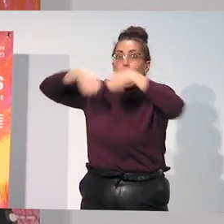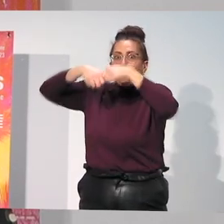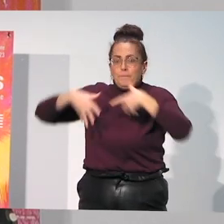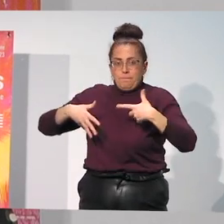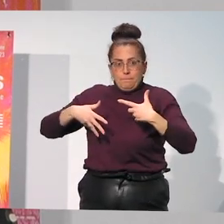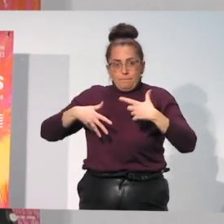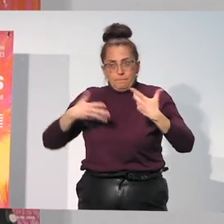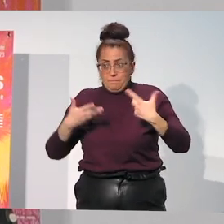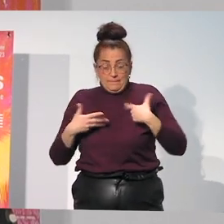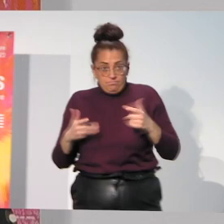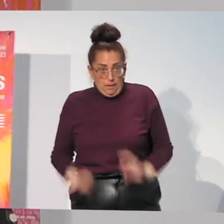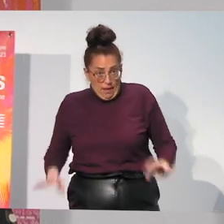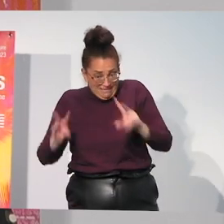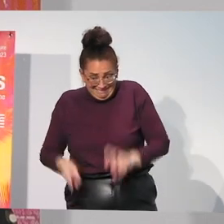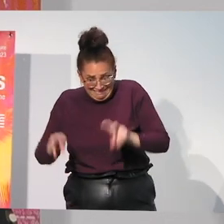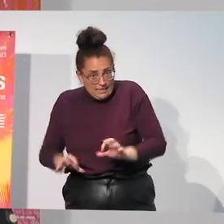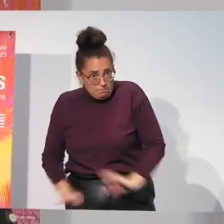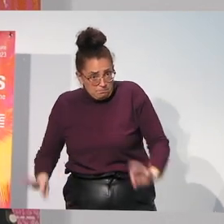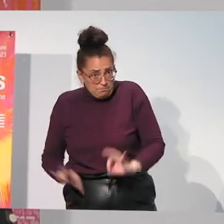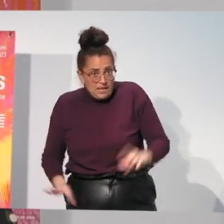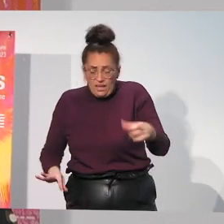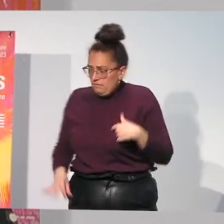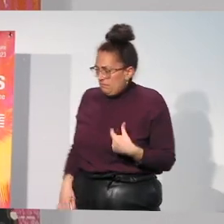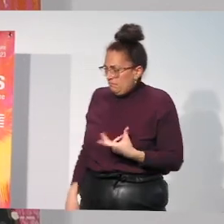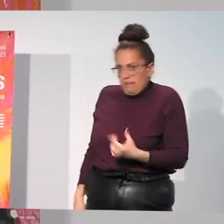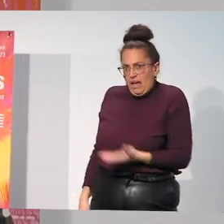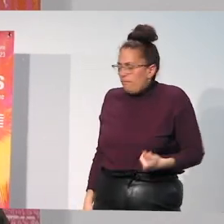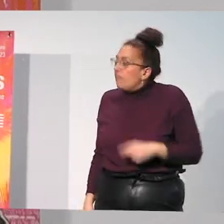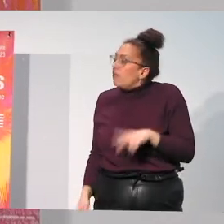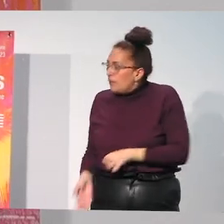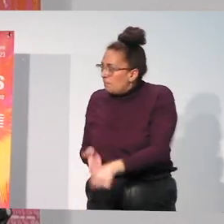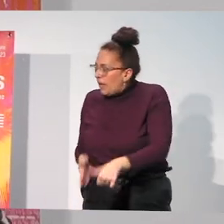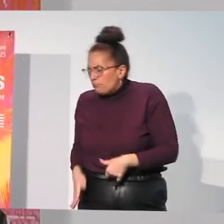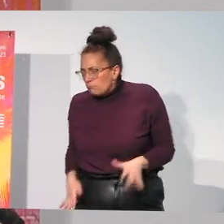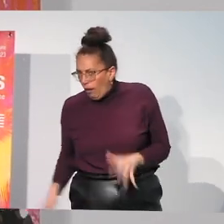cher ami, fais ce pour quoi je te paye. Invente.